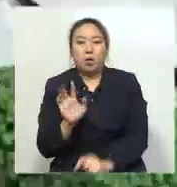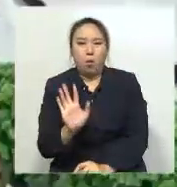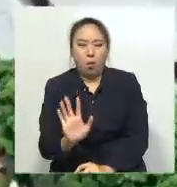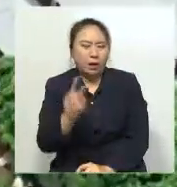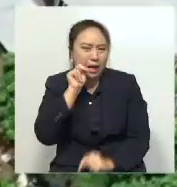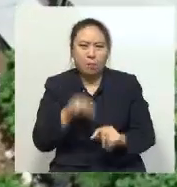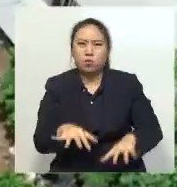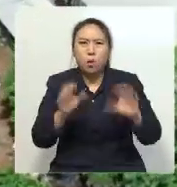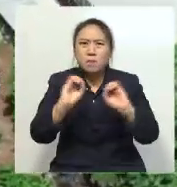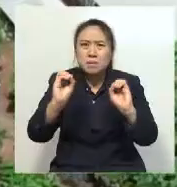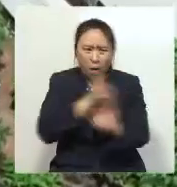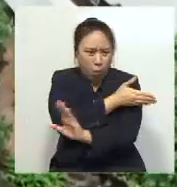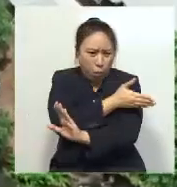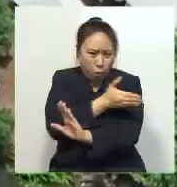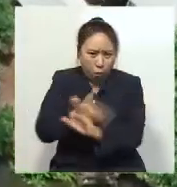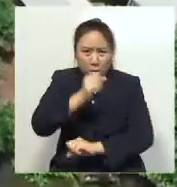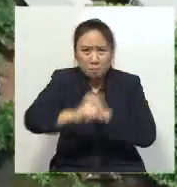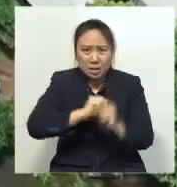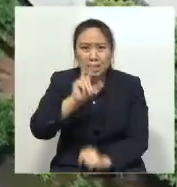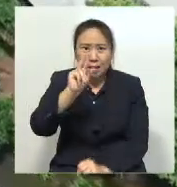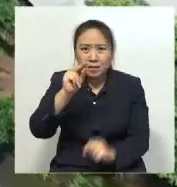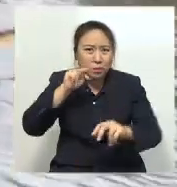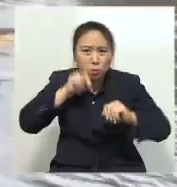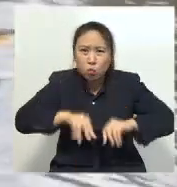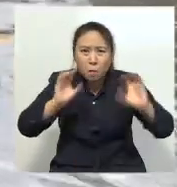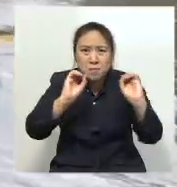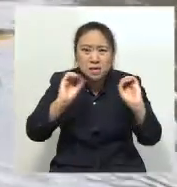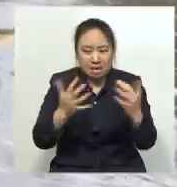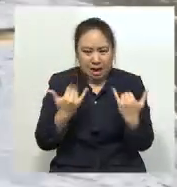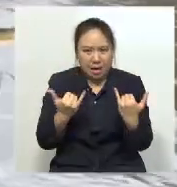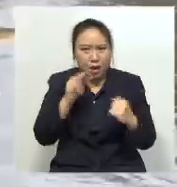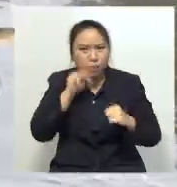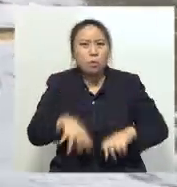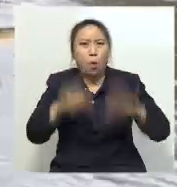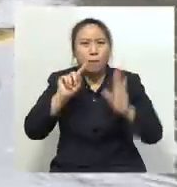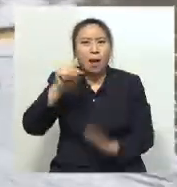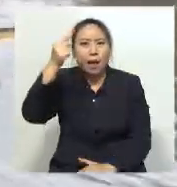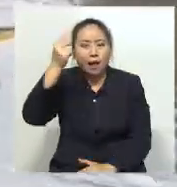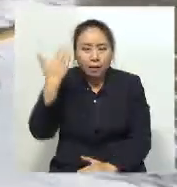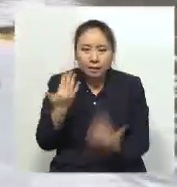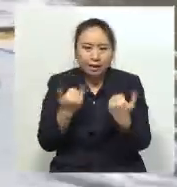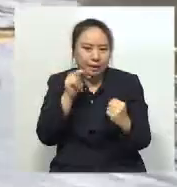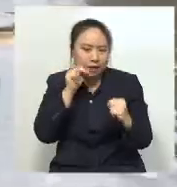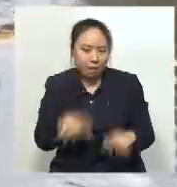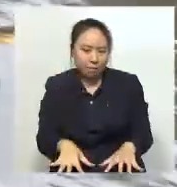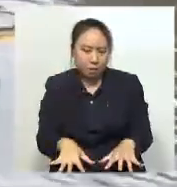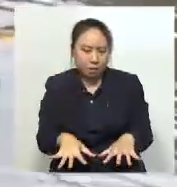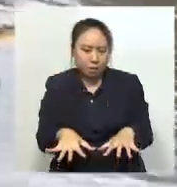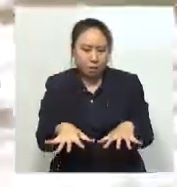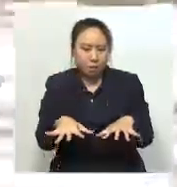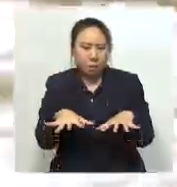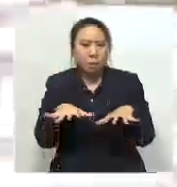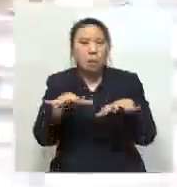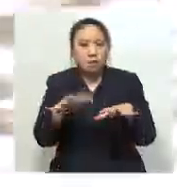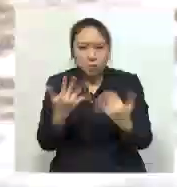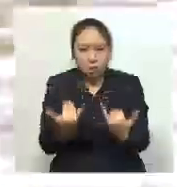ำไม่ท่วมมานานกว่า30ปีแล้วปีนี้นะคะเป็นปีที่น้ำท่วมมากแล้วก็มีระดับน้ำที่เพิ่มขึ้นเรื่อยๆค่ะส่ง